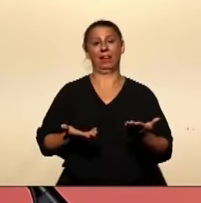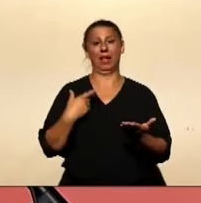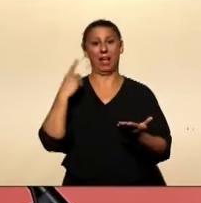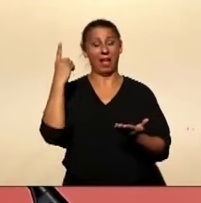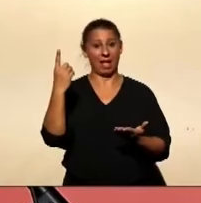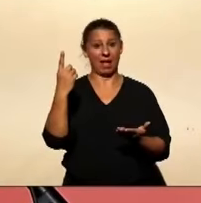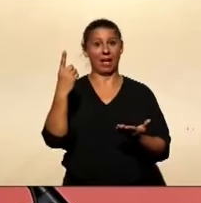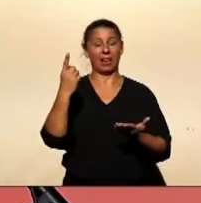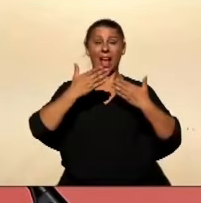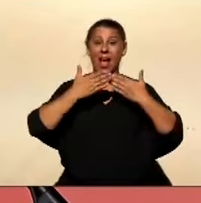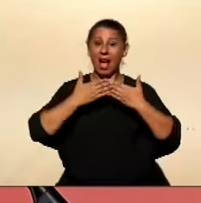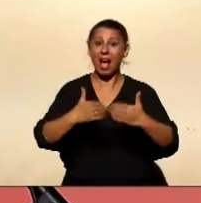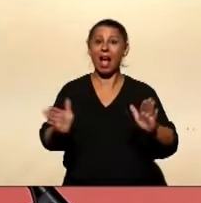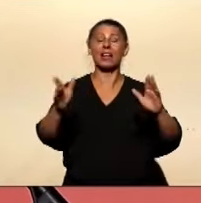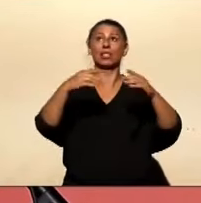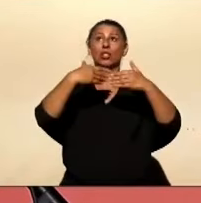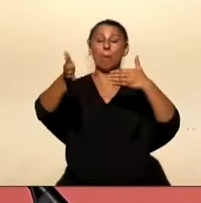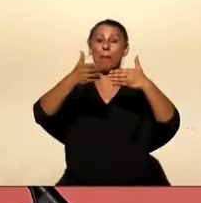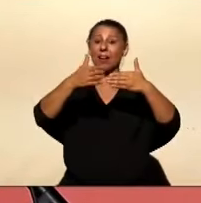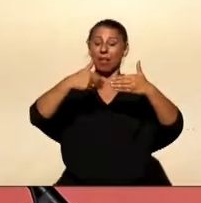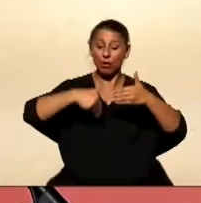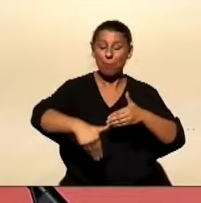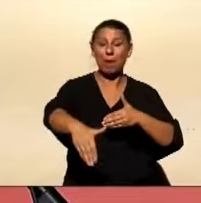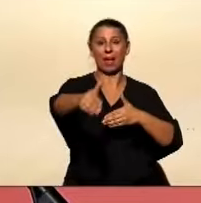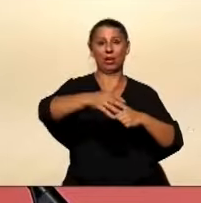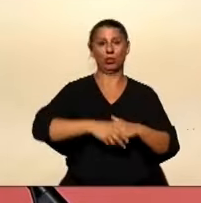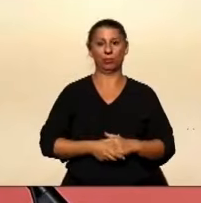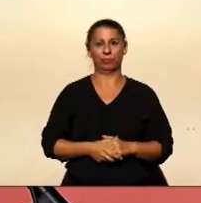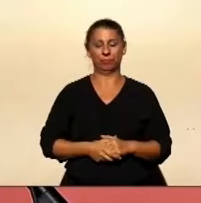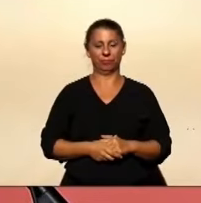ένα ανοιχτό παράθυρο στο μέλλον.